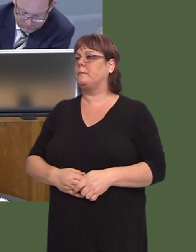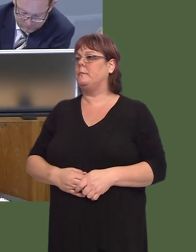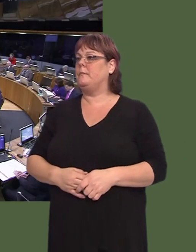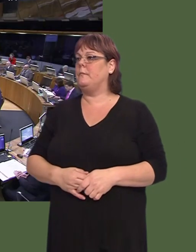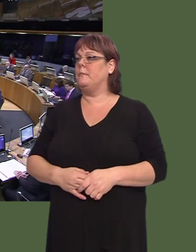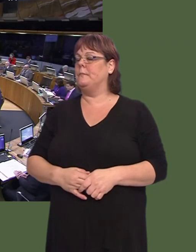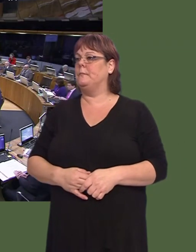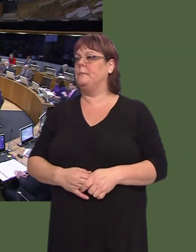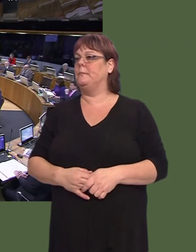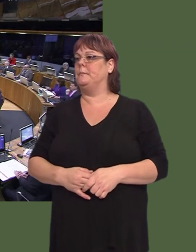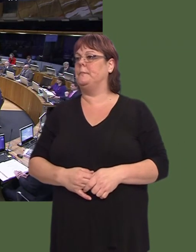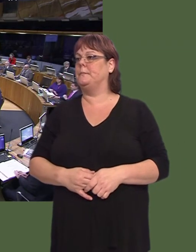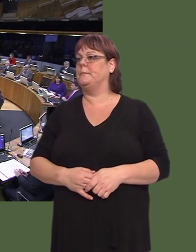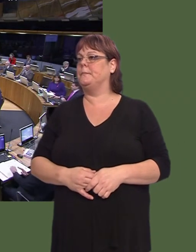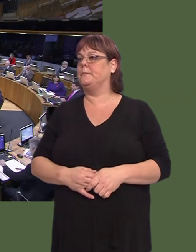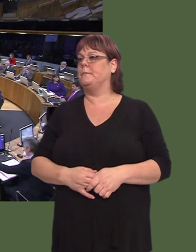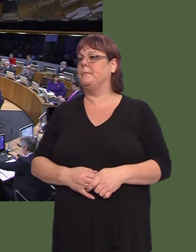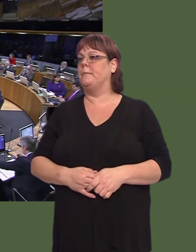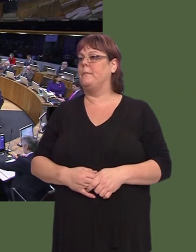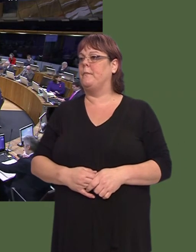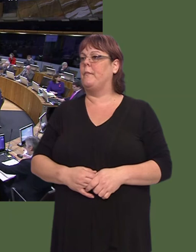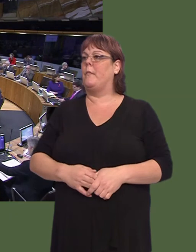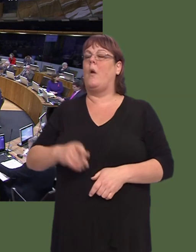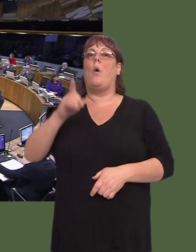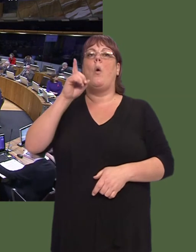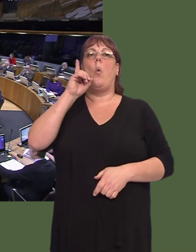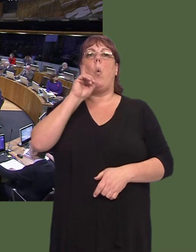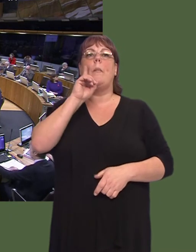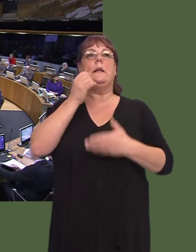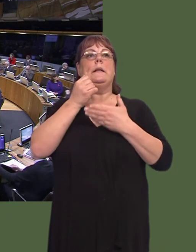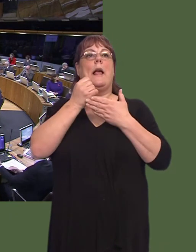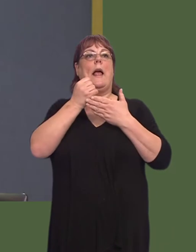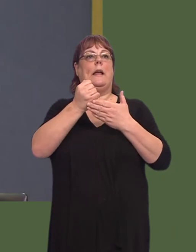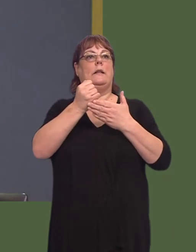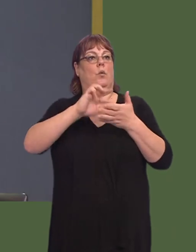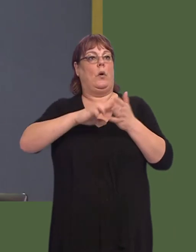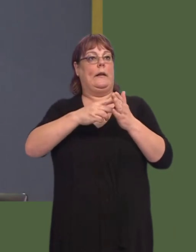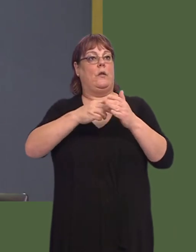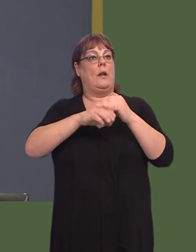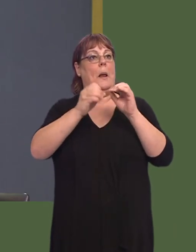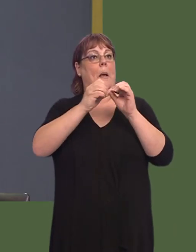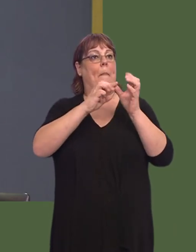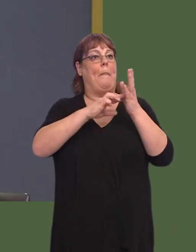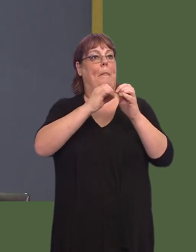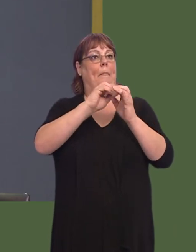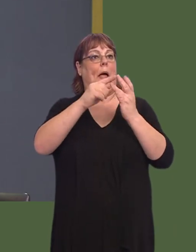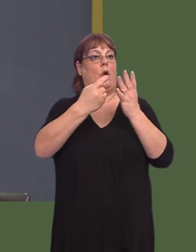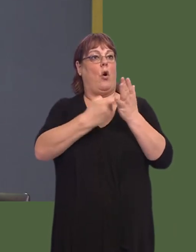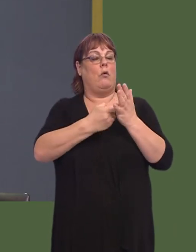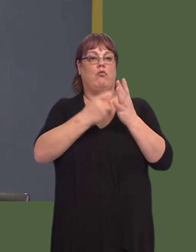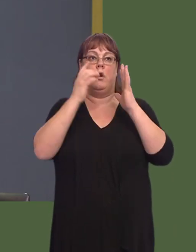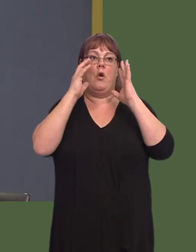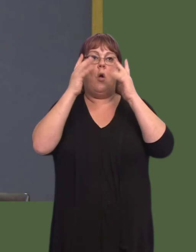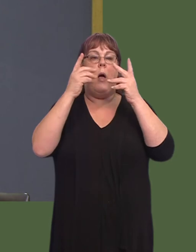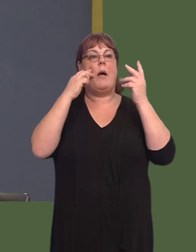Gwenllian. Mae cymorthu ferched Bangor a'r cylch yn fy etholaeth i yn hynod o bryderus yn sgil y sôn am